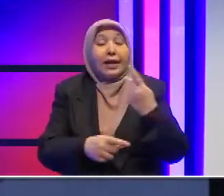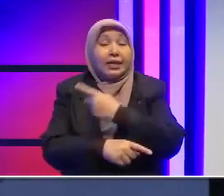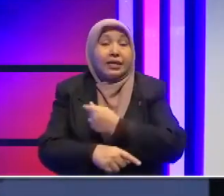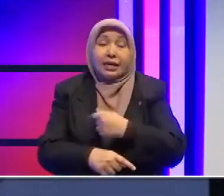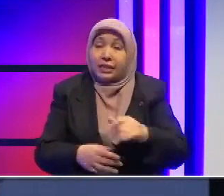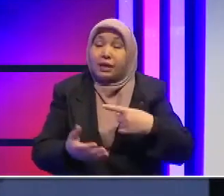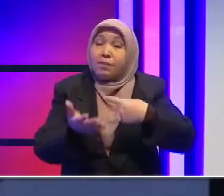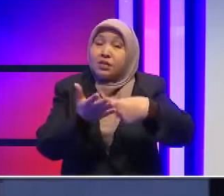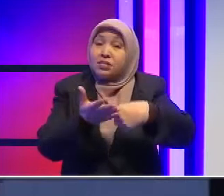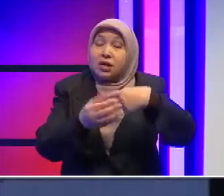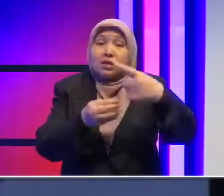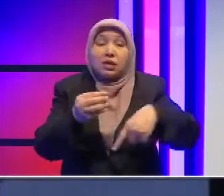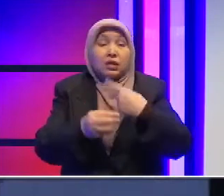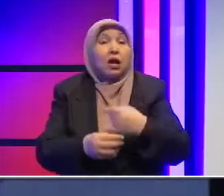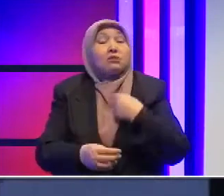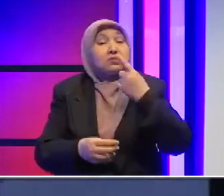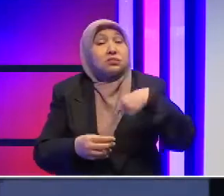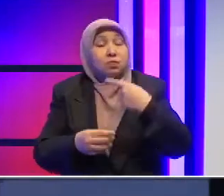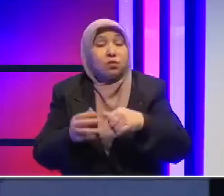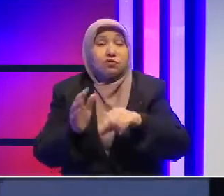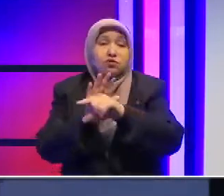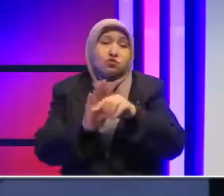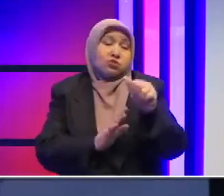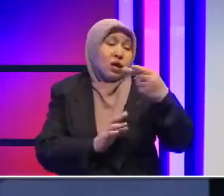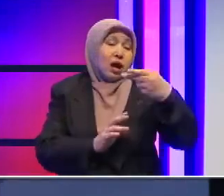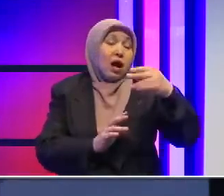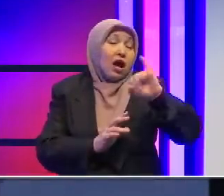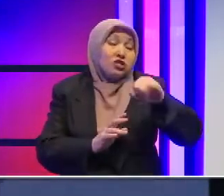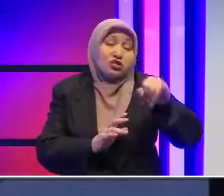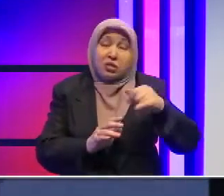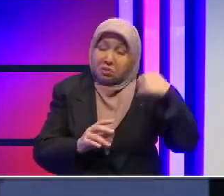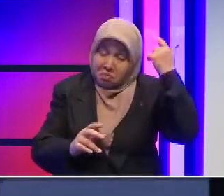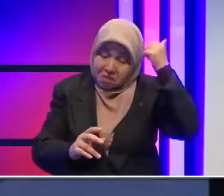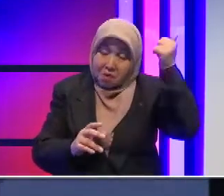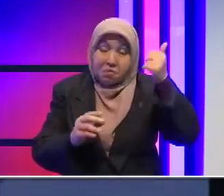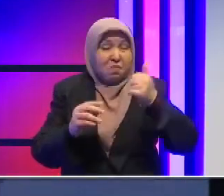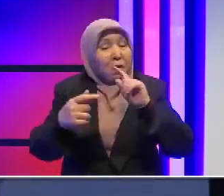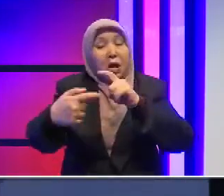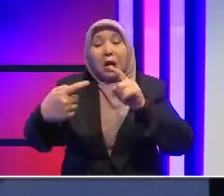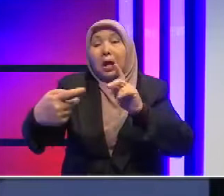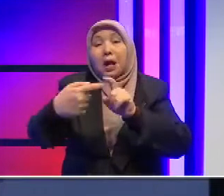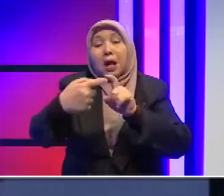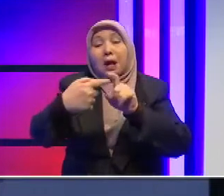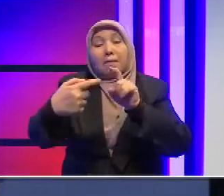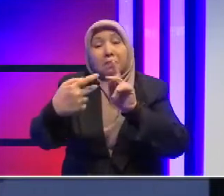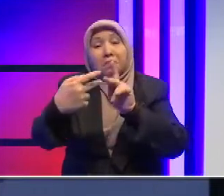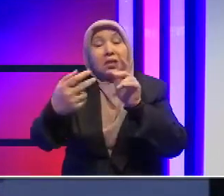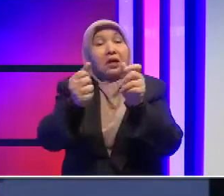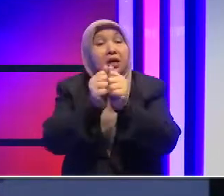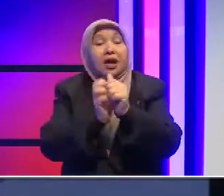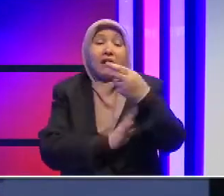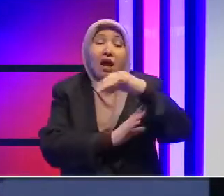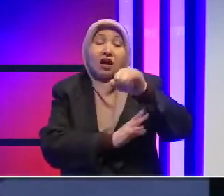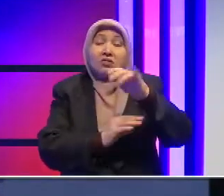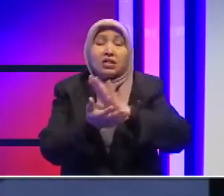surah Al-Hajj. Sebut surah Al-Hajj, semua telah mengetahui tidak ada makna yang lain melainkan haji. Dan bila mana sebutkan tentang haji, antara sesuatu